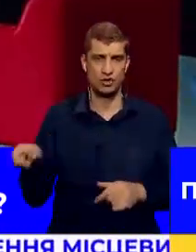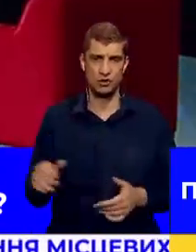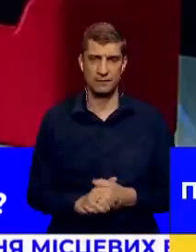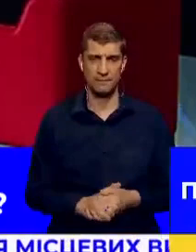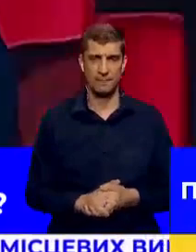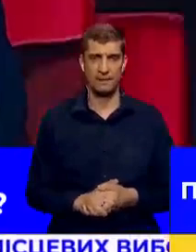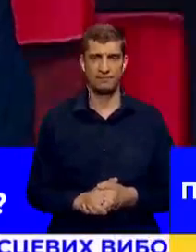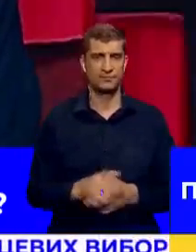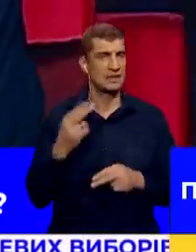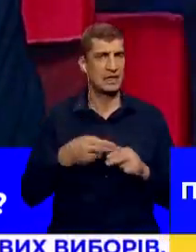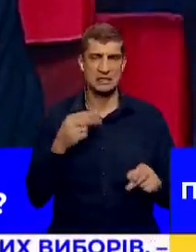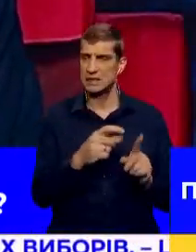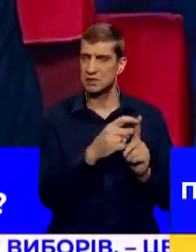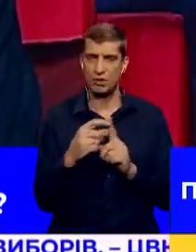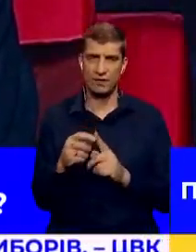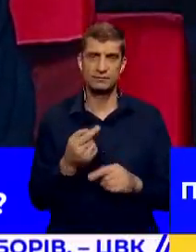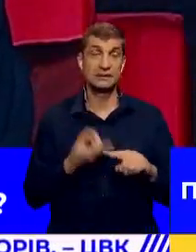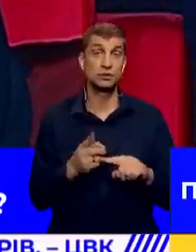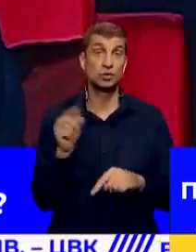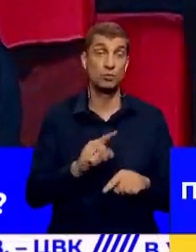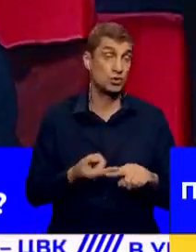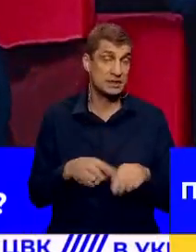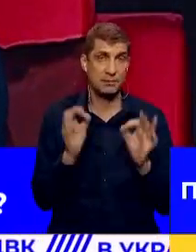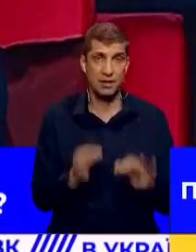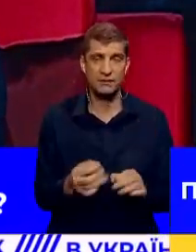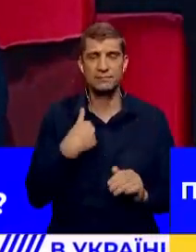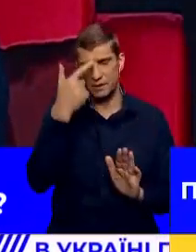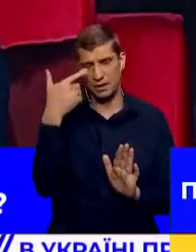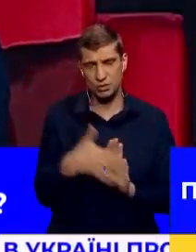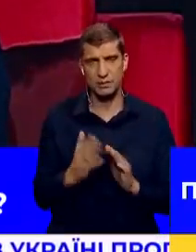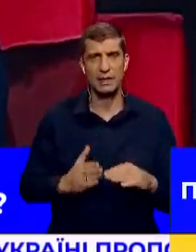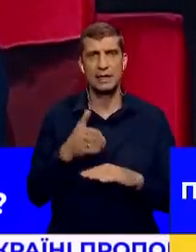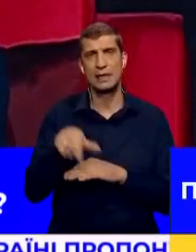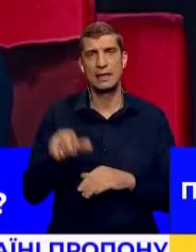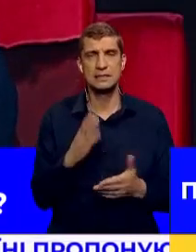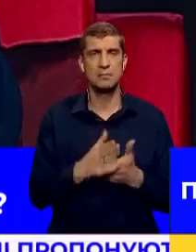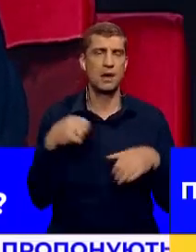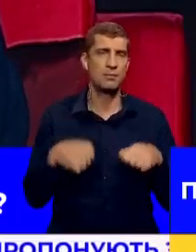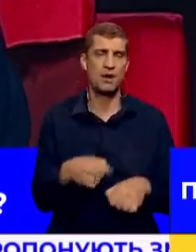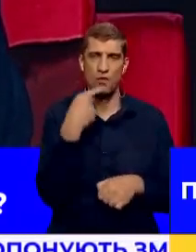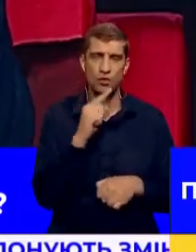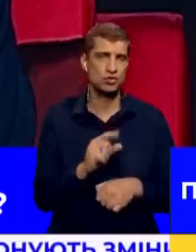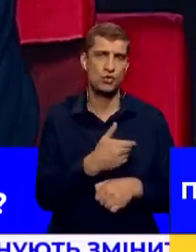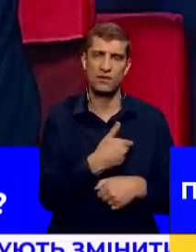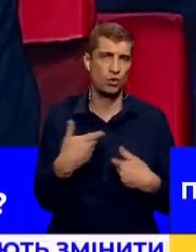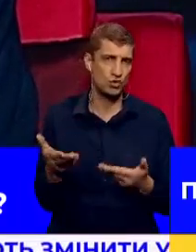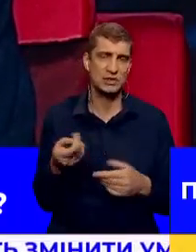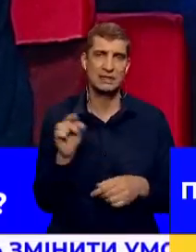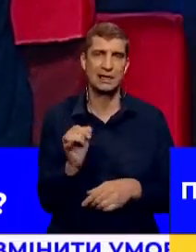Ну, різкі слова. Тому що це правда. Я розумію. Гість має право говорити, що ви хочете, те